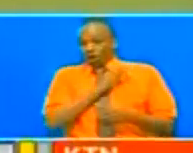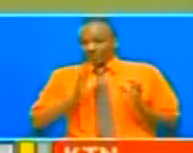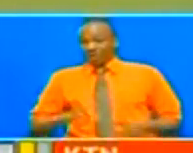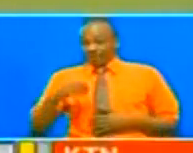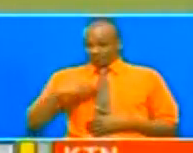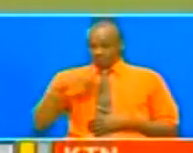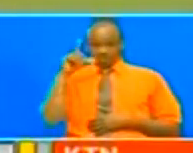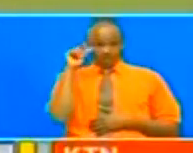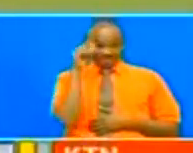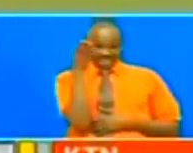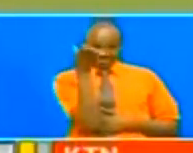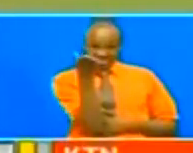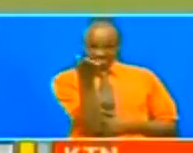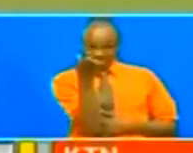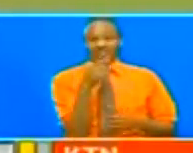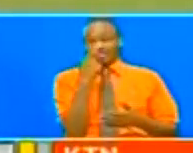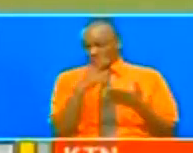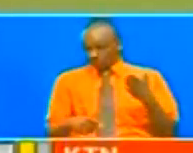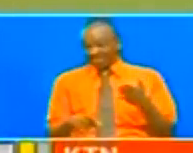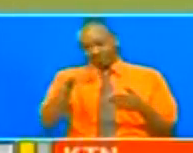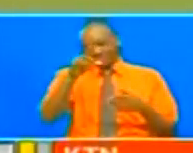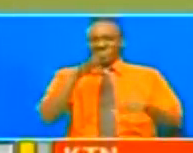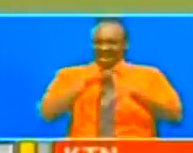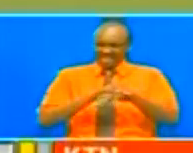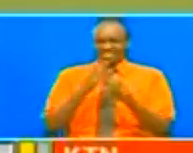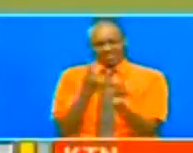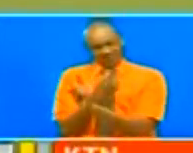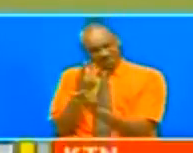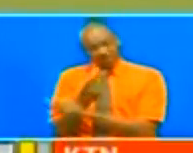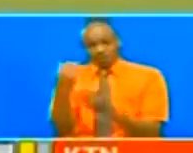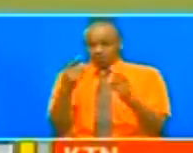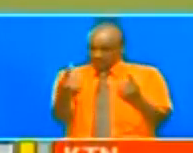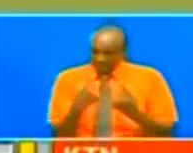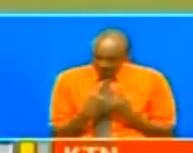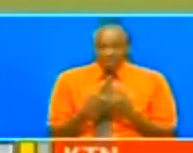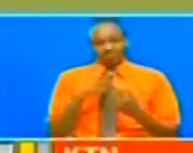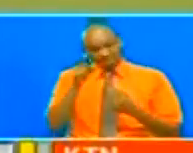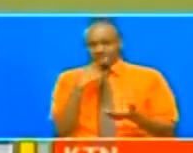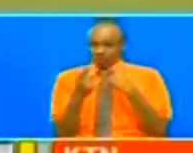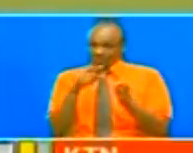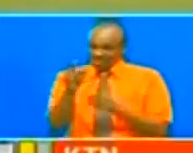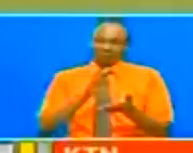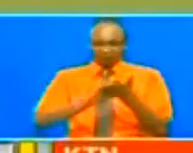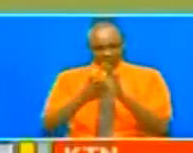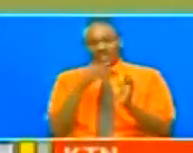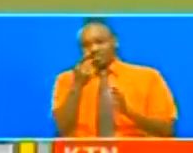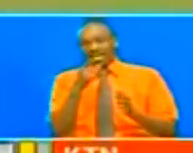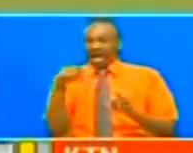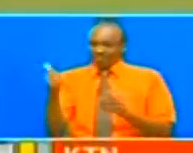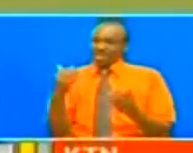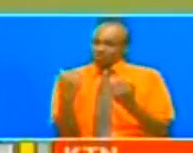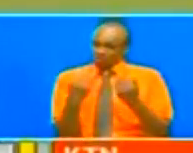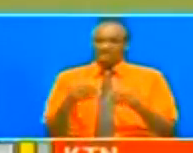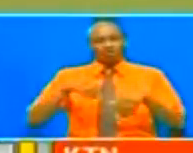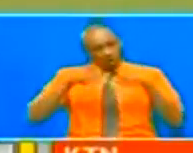kaunti ya Mombasa Nelson Marwa amesema amepokea rai kutoka kwa vijana kadhaa na sasa ametoa wito kwa vijana wengine